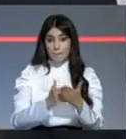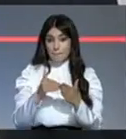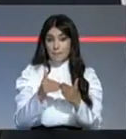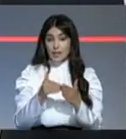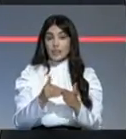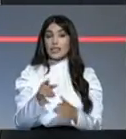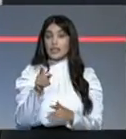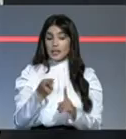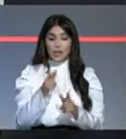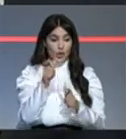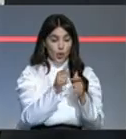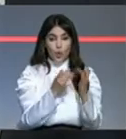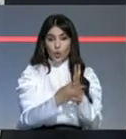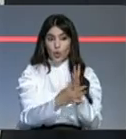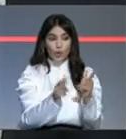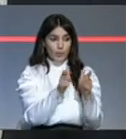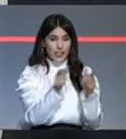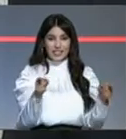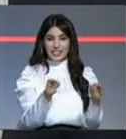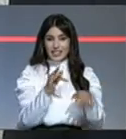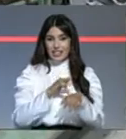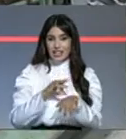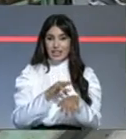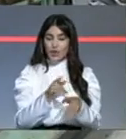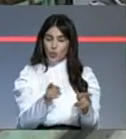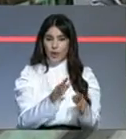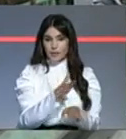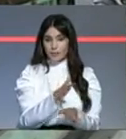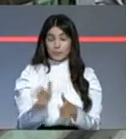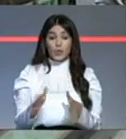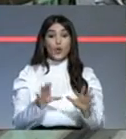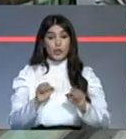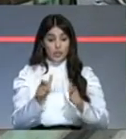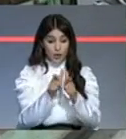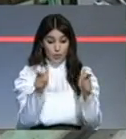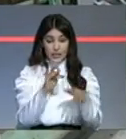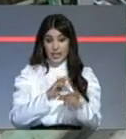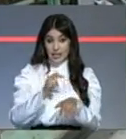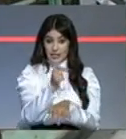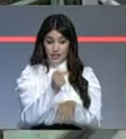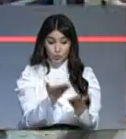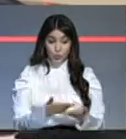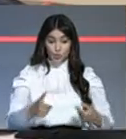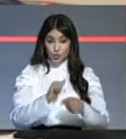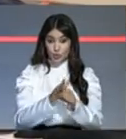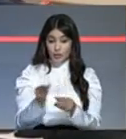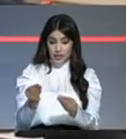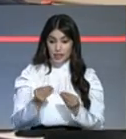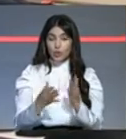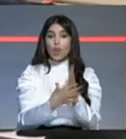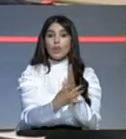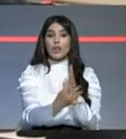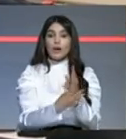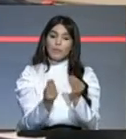قروض بالنسبه للمؤسسات الصغرى والمتوسطه اول تتمكن المؤسسات المتضرره من الانتفاع باليه ضمان